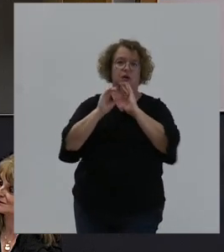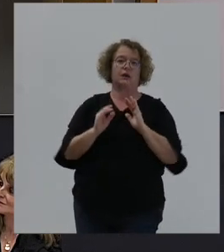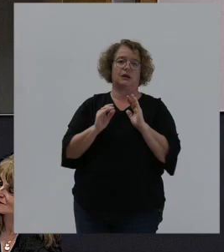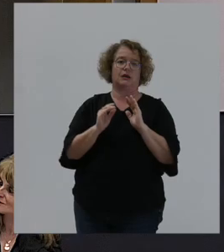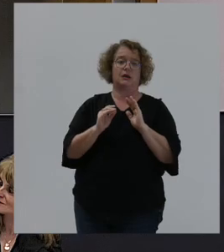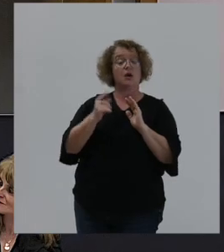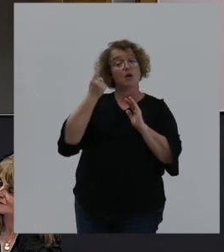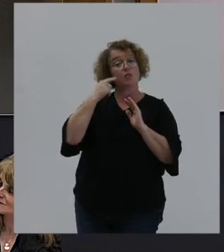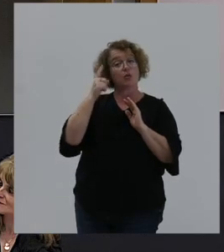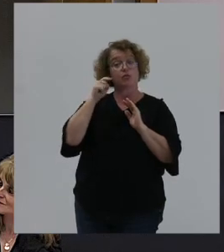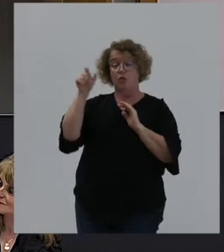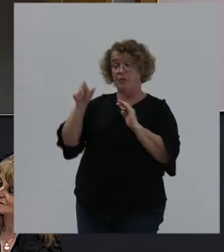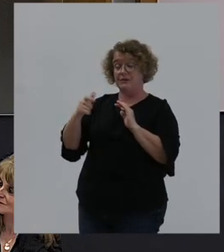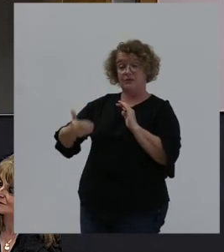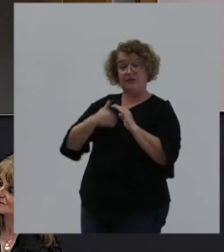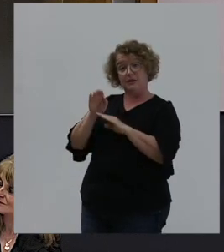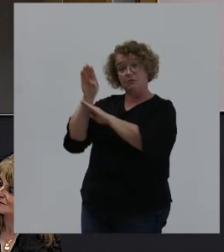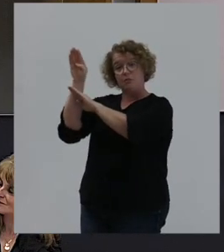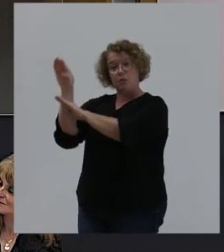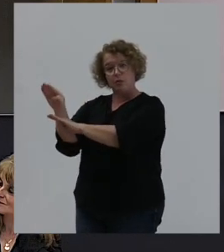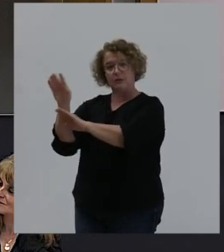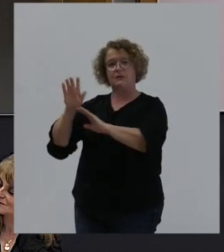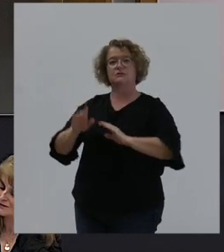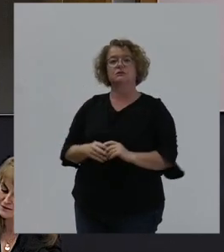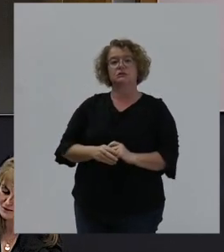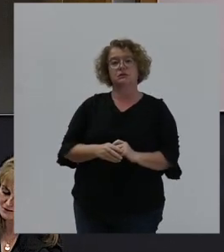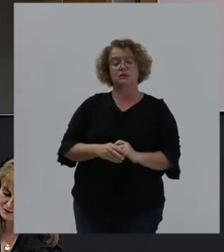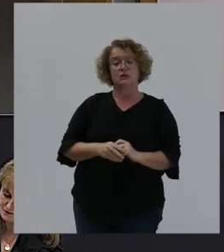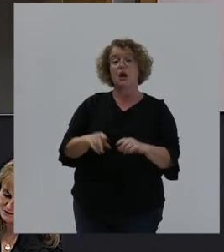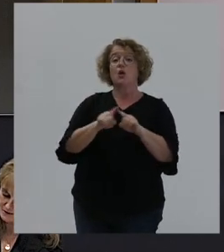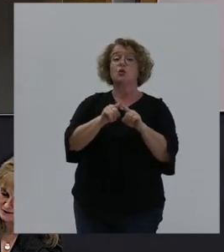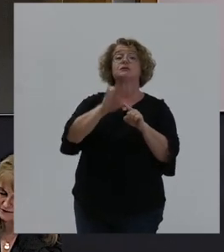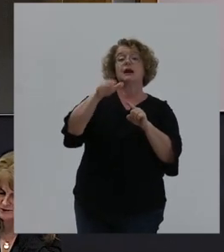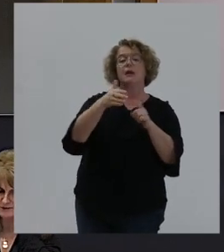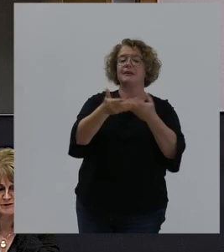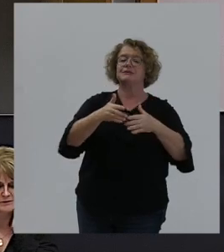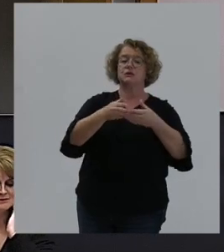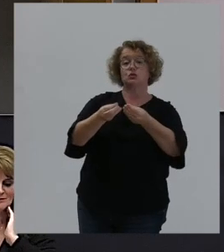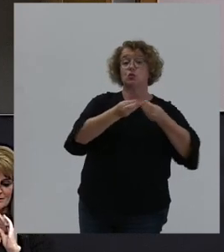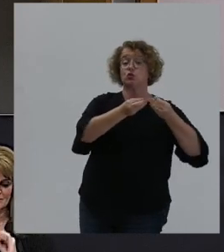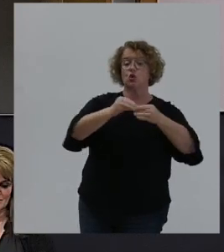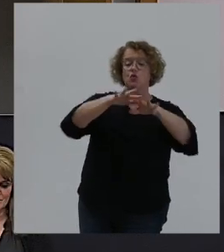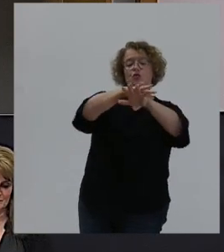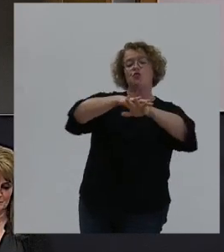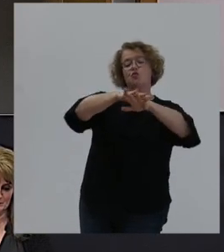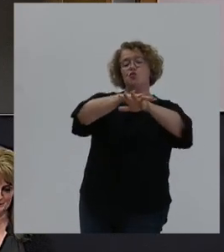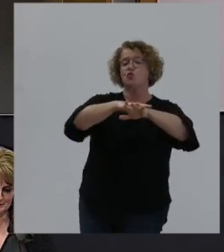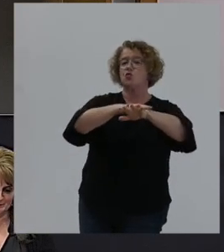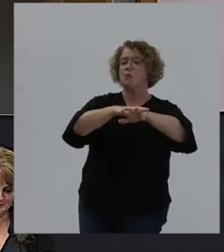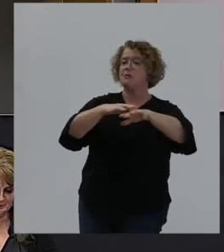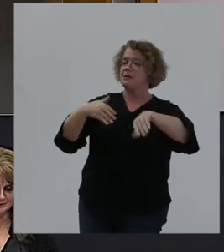pour protéger les victimes. D'accord ? Et puis après, il y a l'opacité, ça c'est autre chose. Merci. Mais il ne faut pas confondre